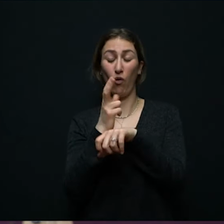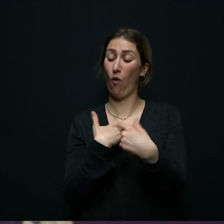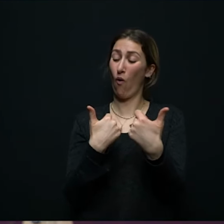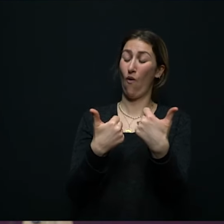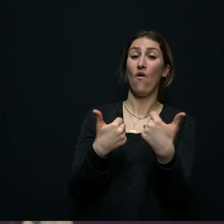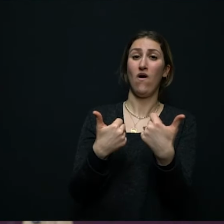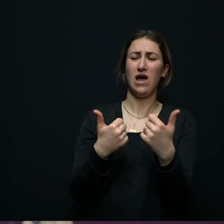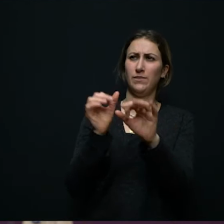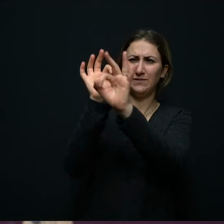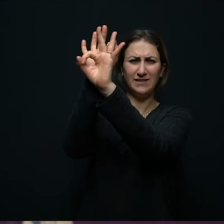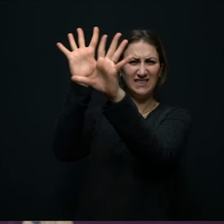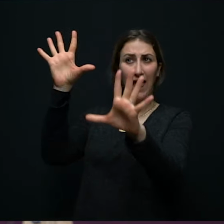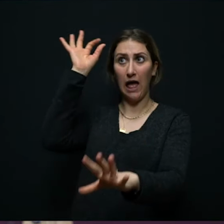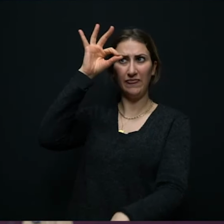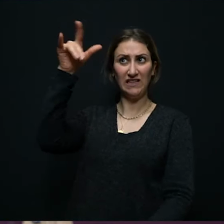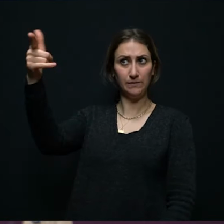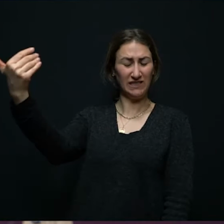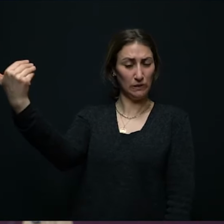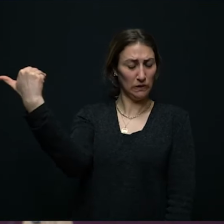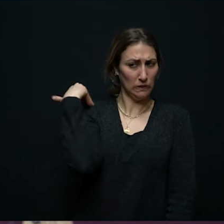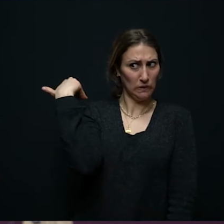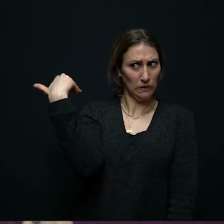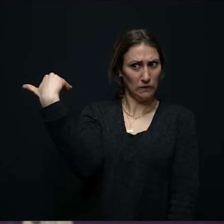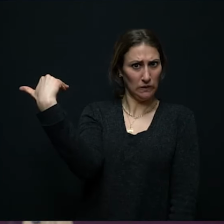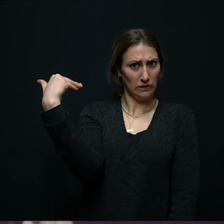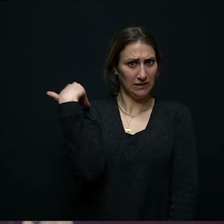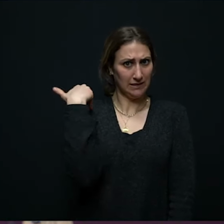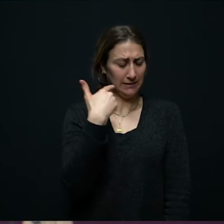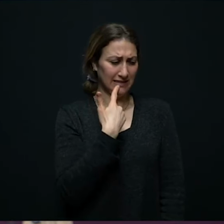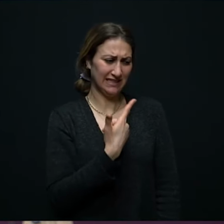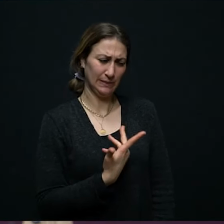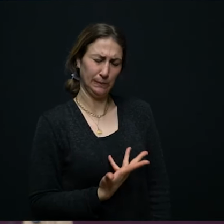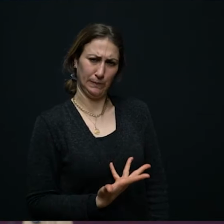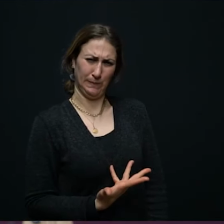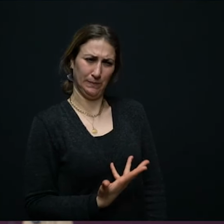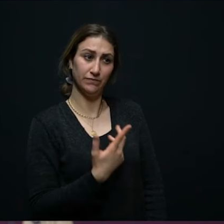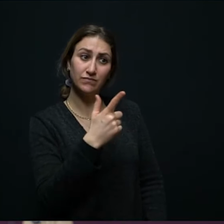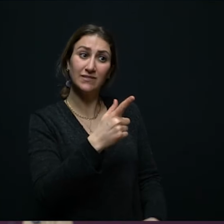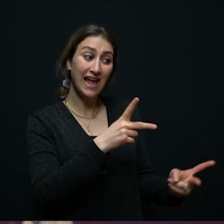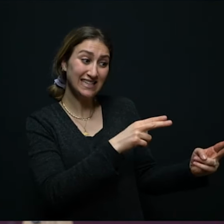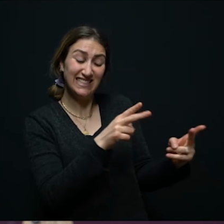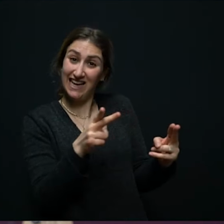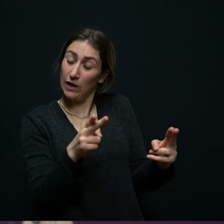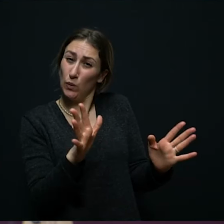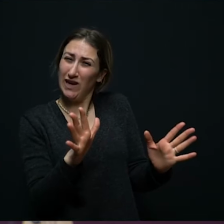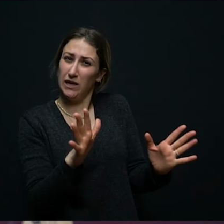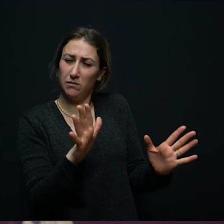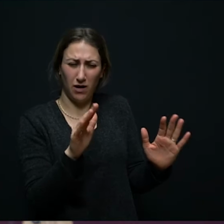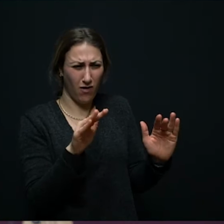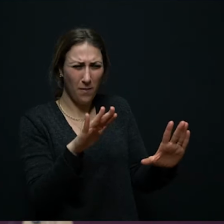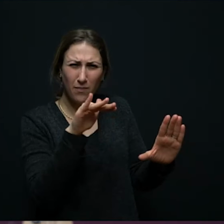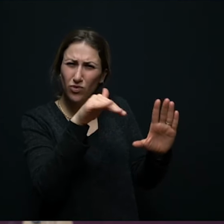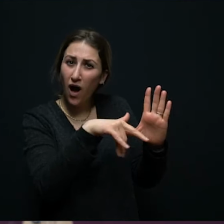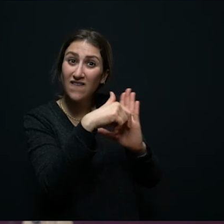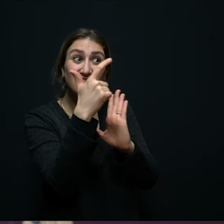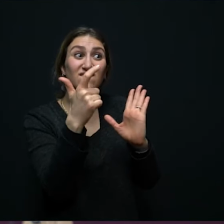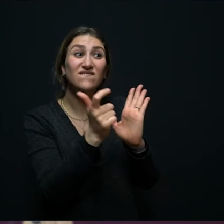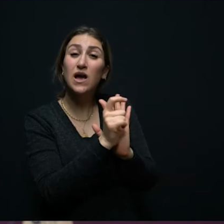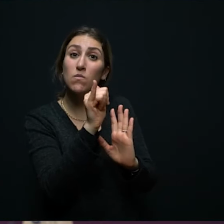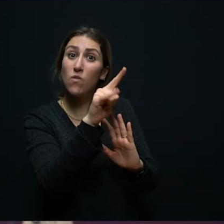même si c'est qu'une série que c'est fictif tu en train de soutenir ce mari qui trompe sa femme sous prétexte